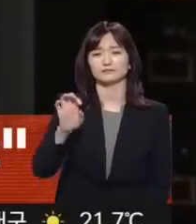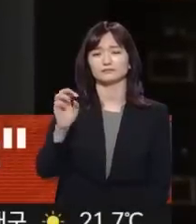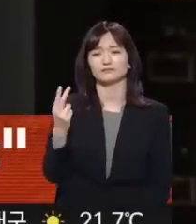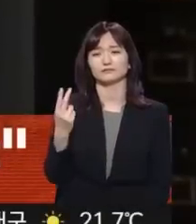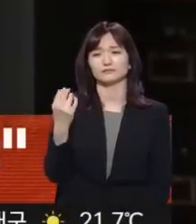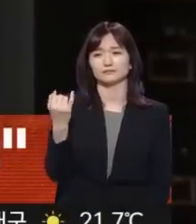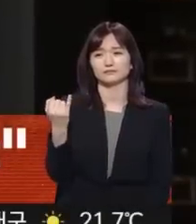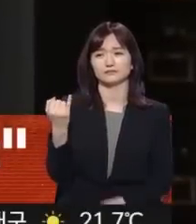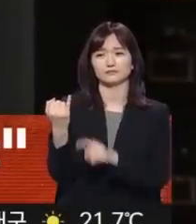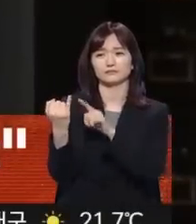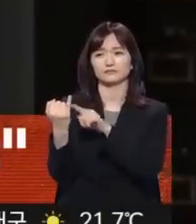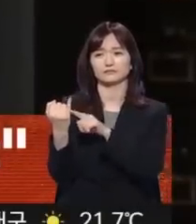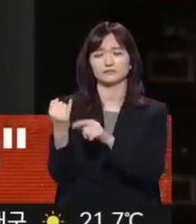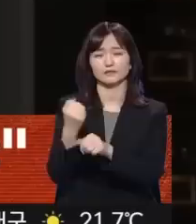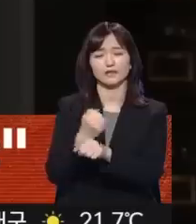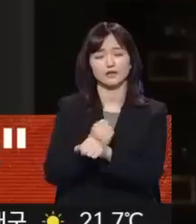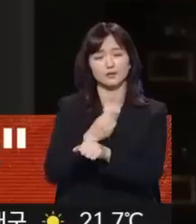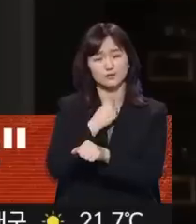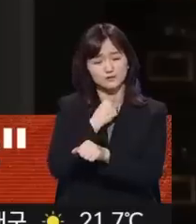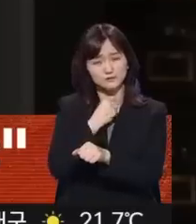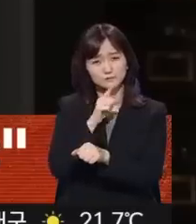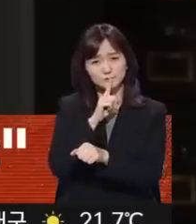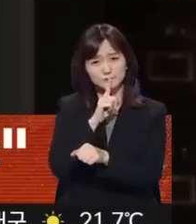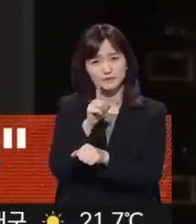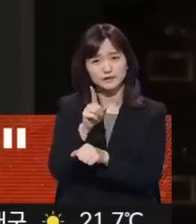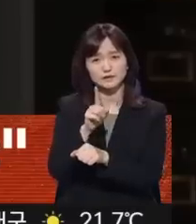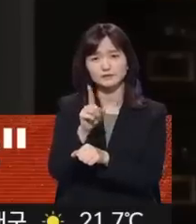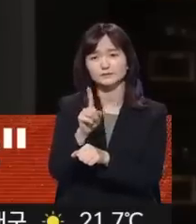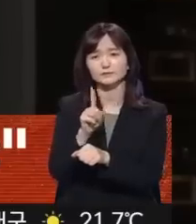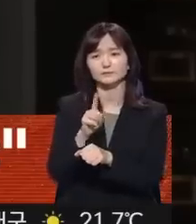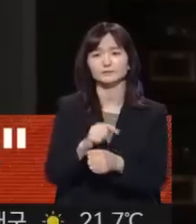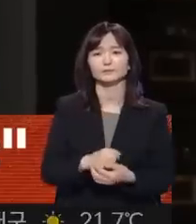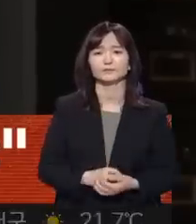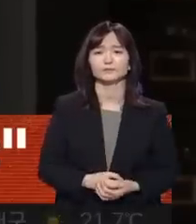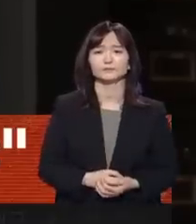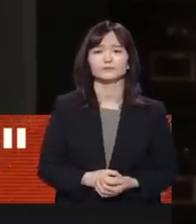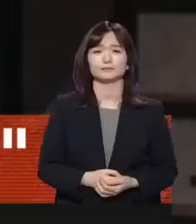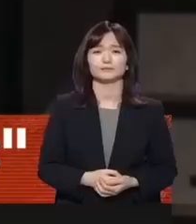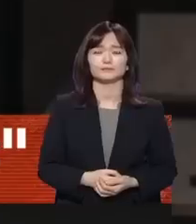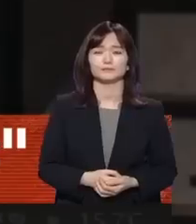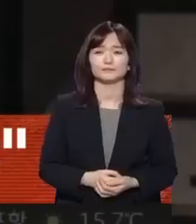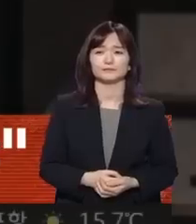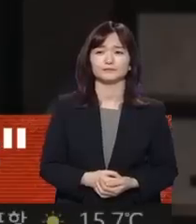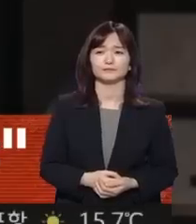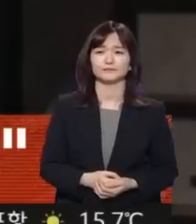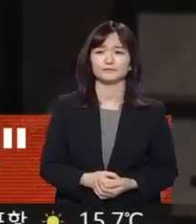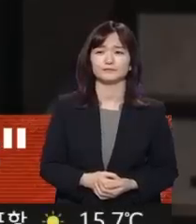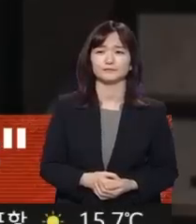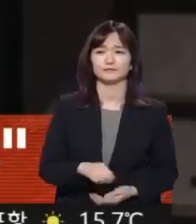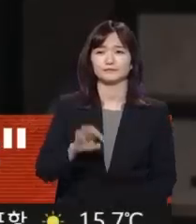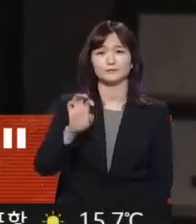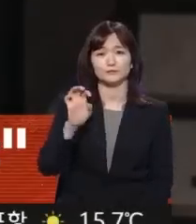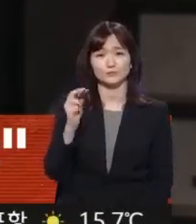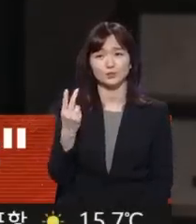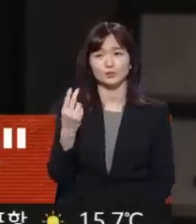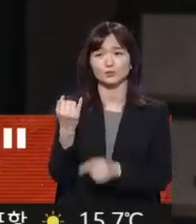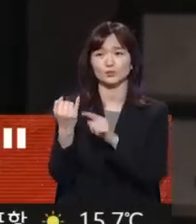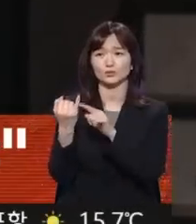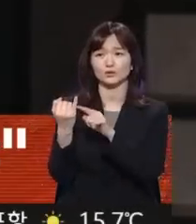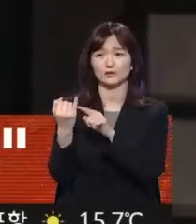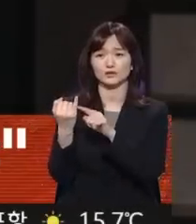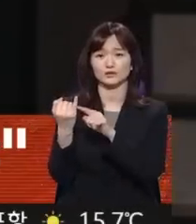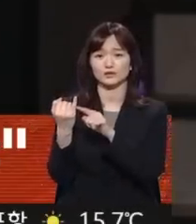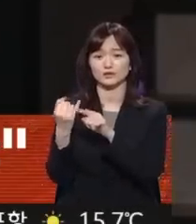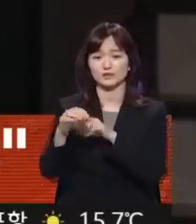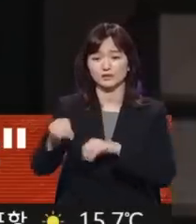씨한테 뭐 해주고 싶은 말씀 짧게 좀 네. 부탁드릴게요. 네, 지금 효예림 씨를 도리어